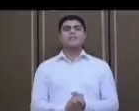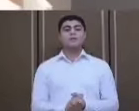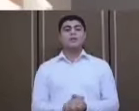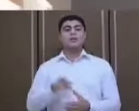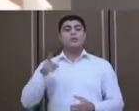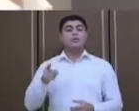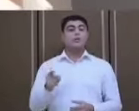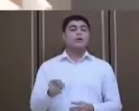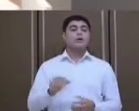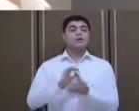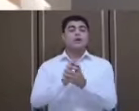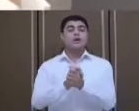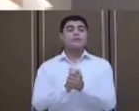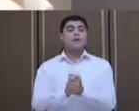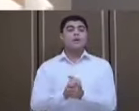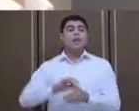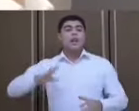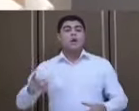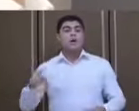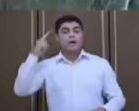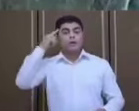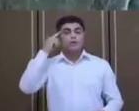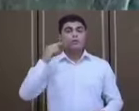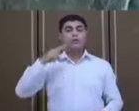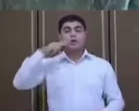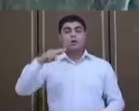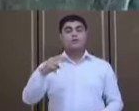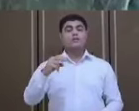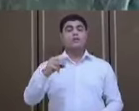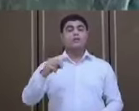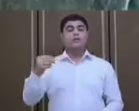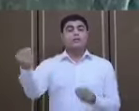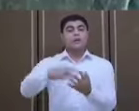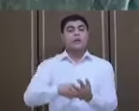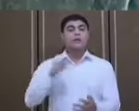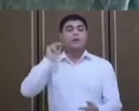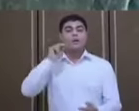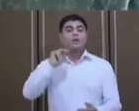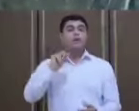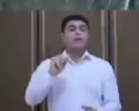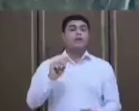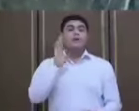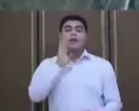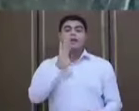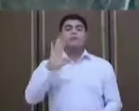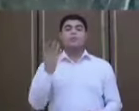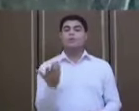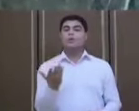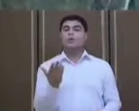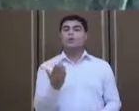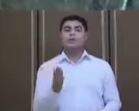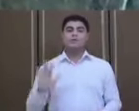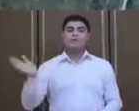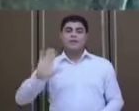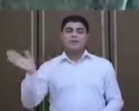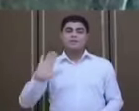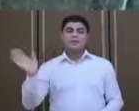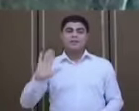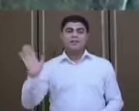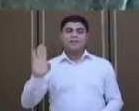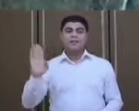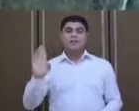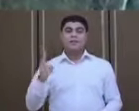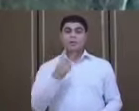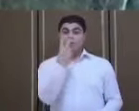مع أجدادنا المصريين. انتم بقى يا صحابي لو عجبتكم القصة ابعتوا قولونا اتعلمتوا